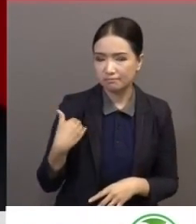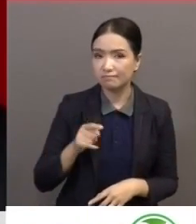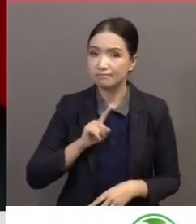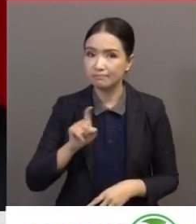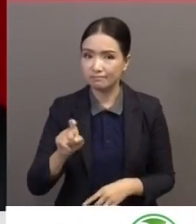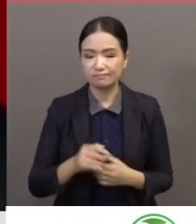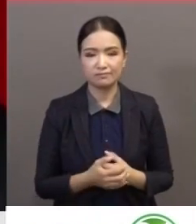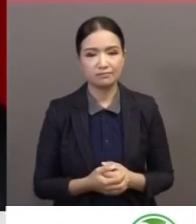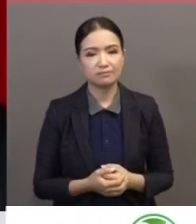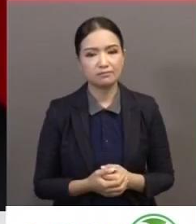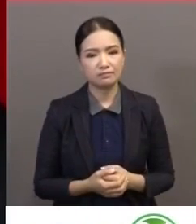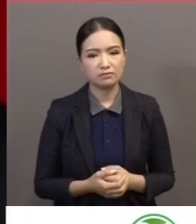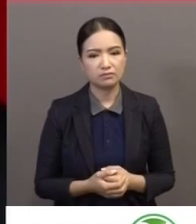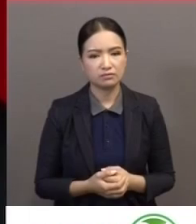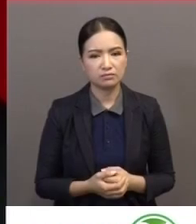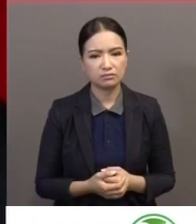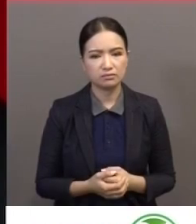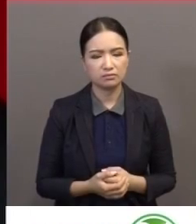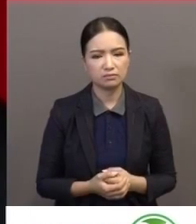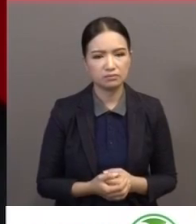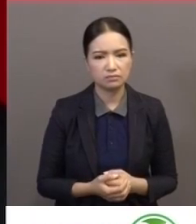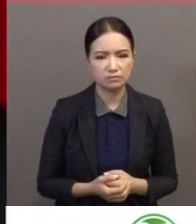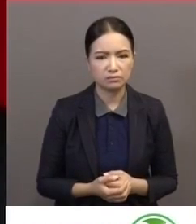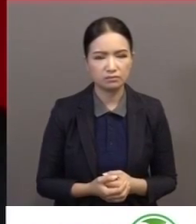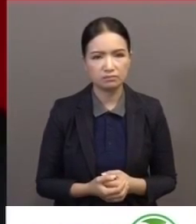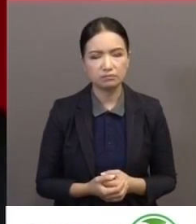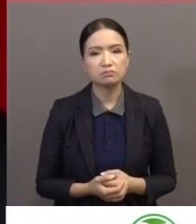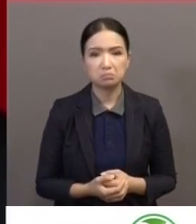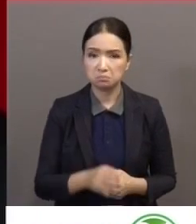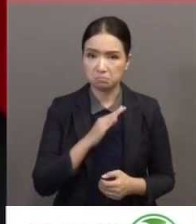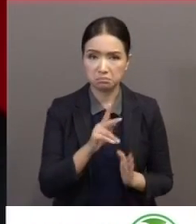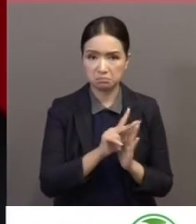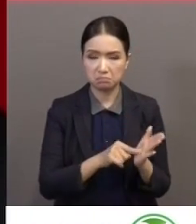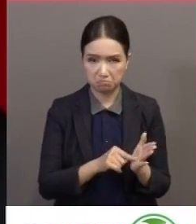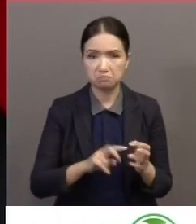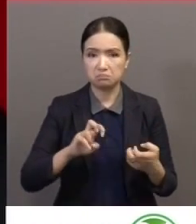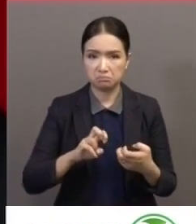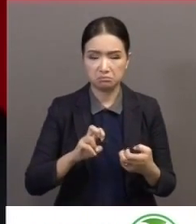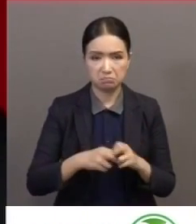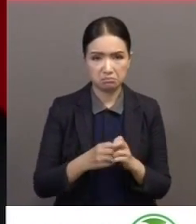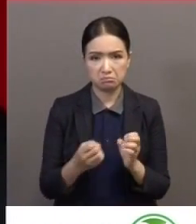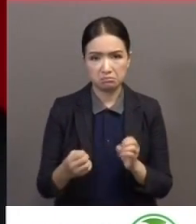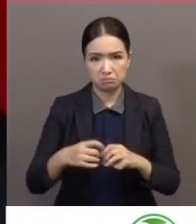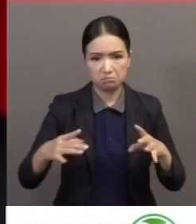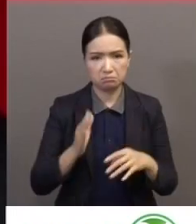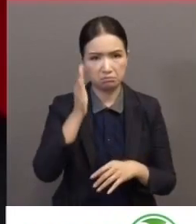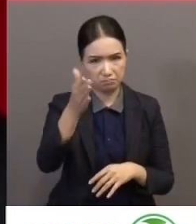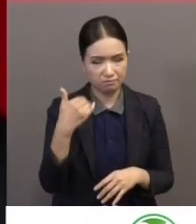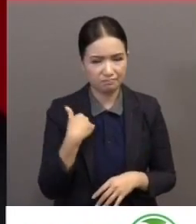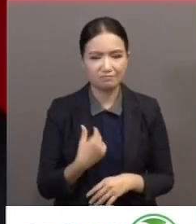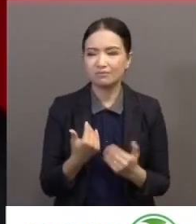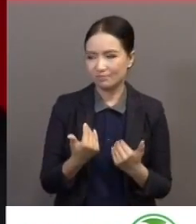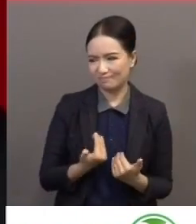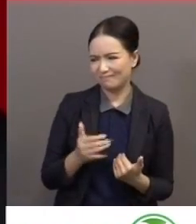ยกัน กลับมาคุย แ ล้ วในส่วนสนช.ให้เบรกไว้ก่อนถ้าจะเกิดความขัดแย้งได้ถ้ากฎหมายนี้ดันผ่าน ยังไม่มีอะไรเล